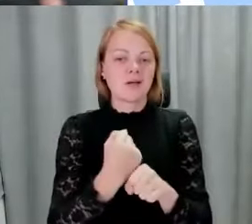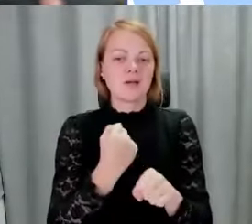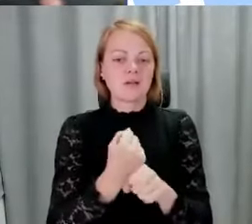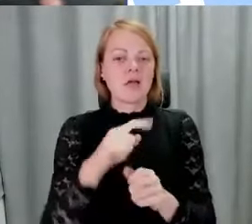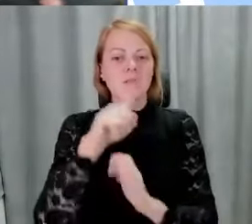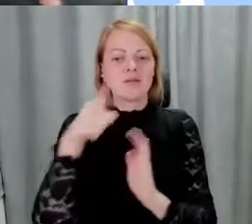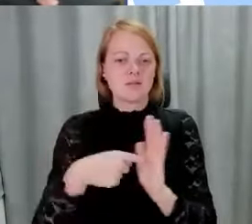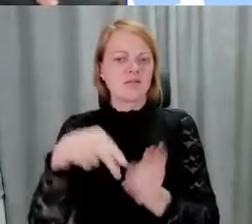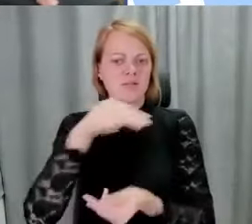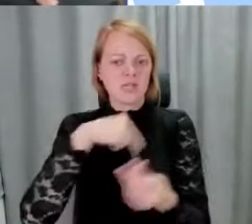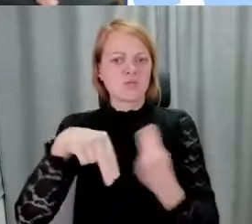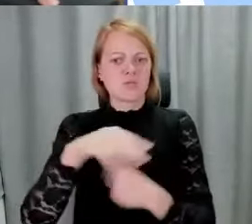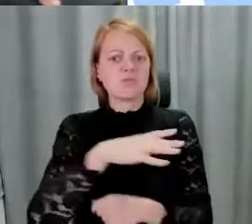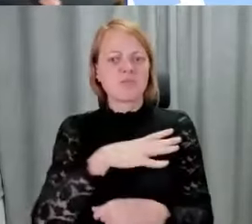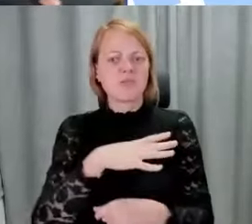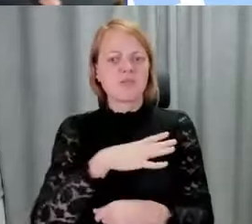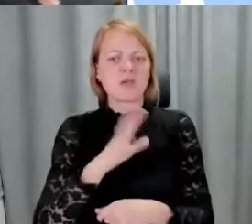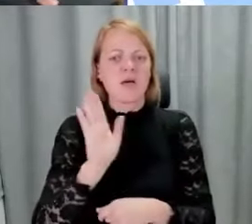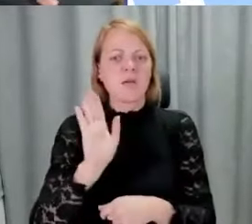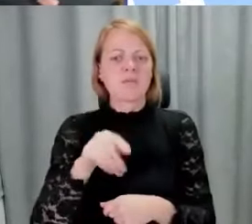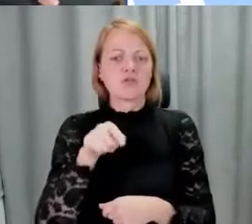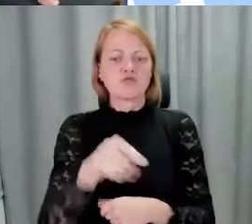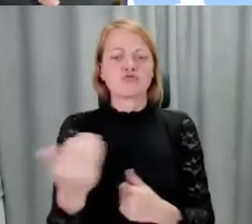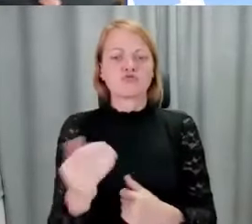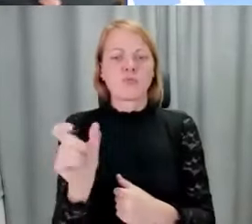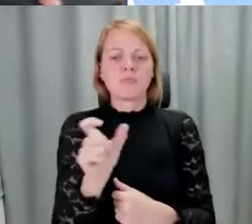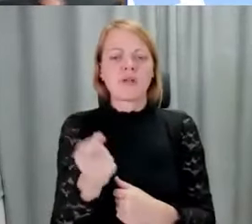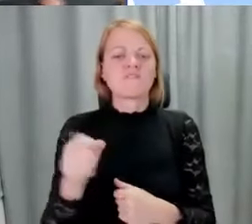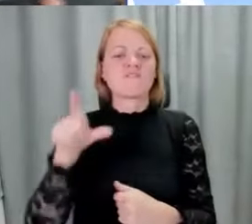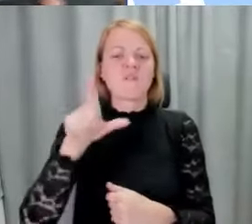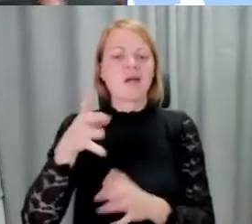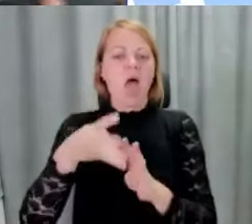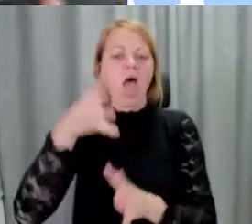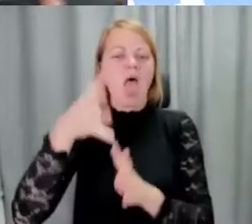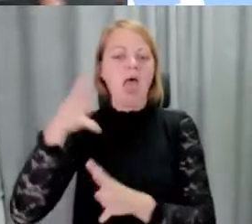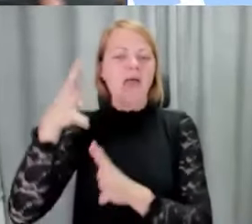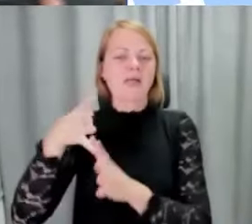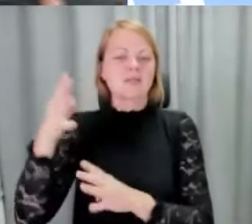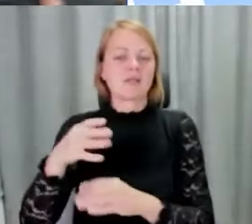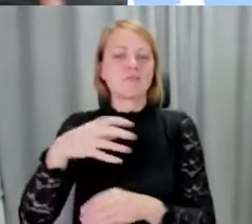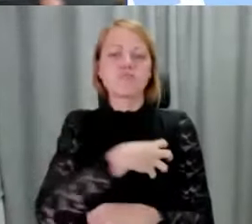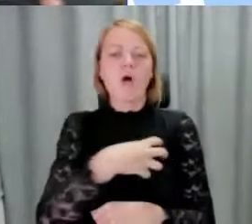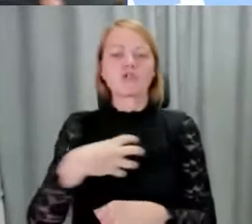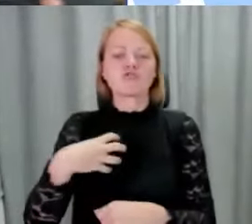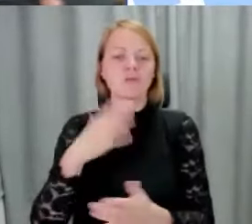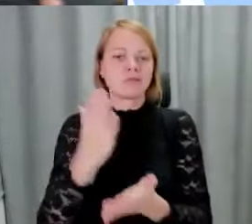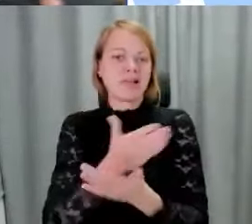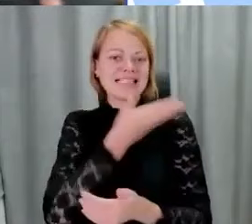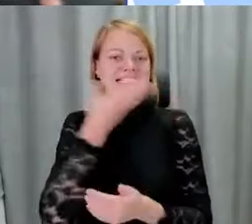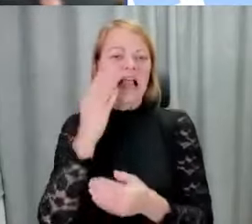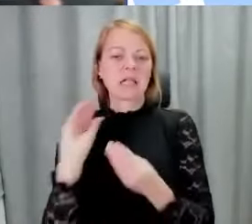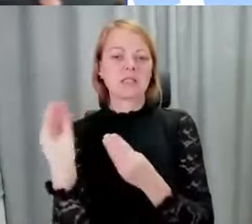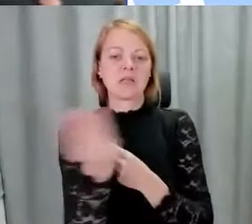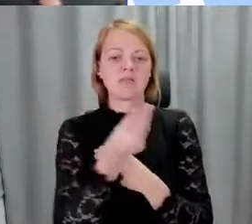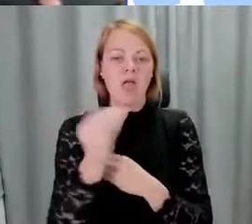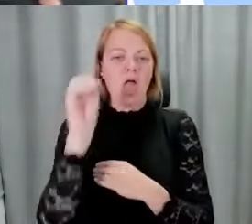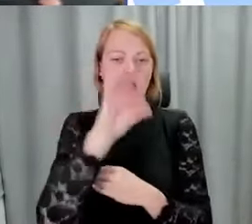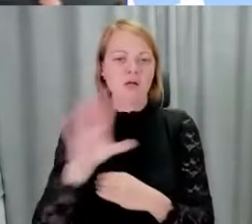diskusija bijusi kaut kur, ka šobrīd vairākas ēkas dažādās pašvaldībās tiek siltināts, tam ir Eiropas